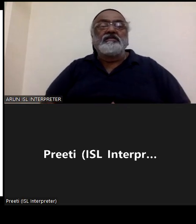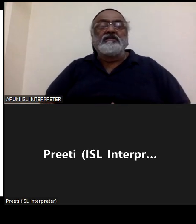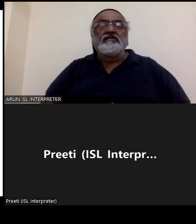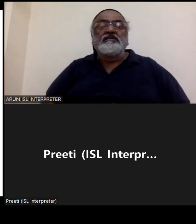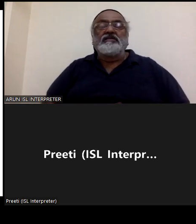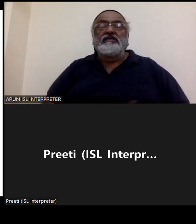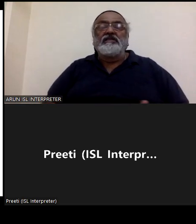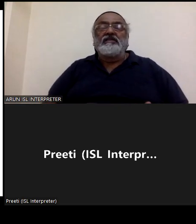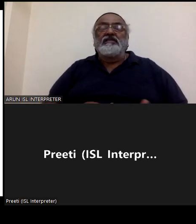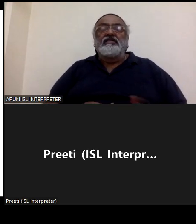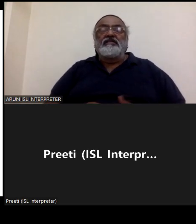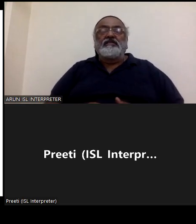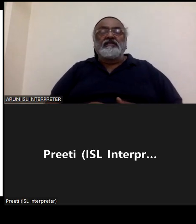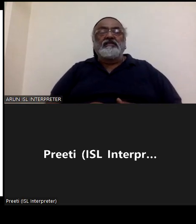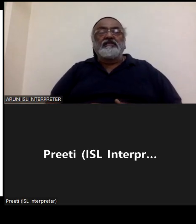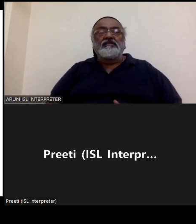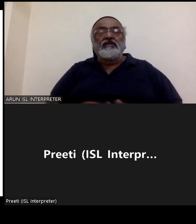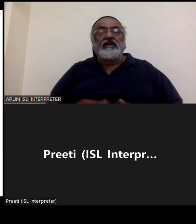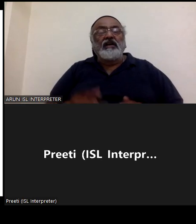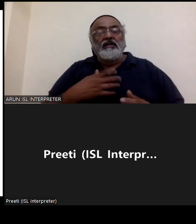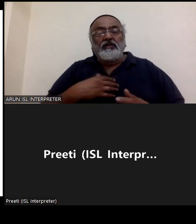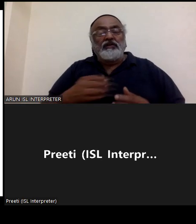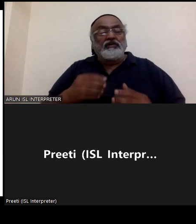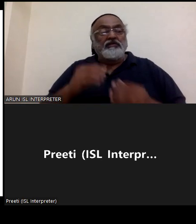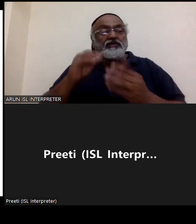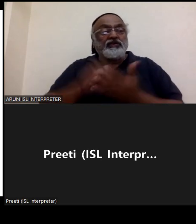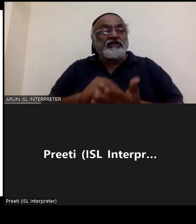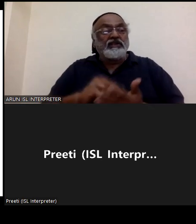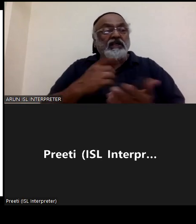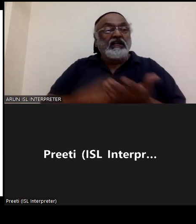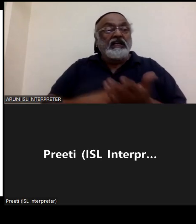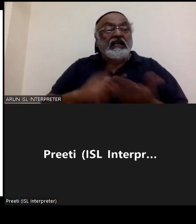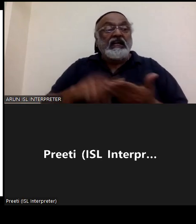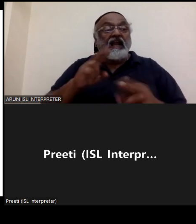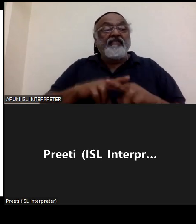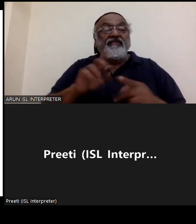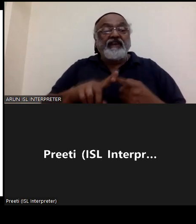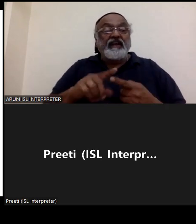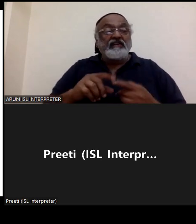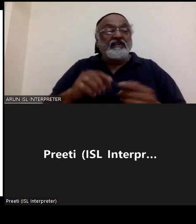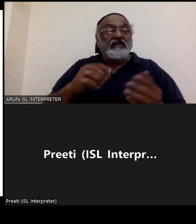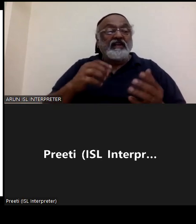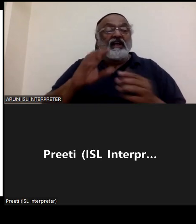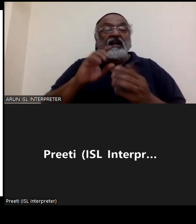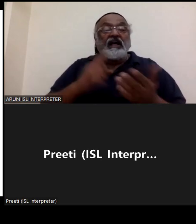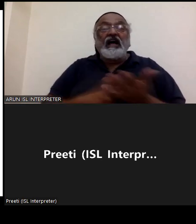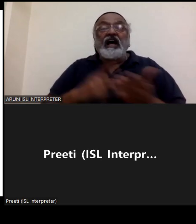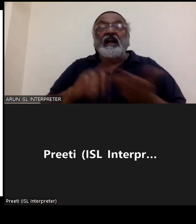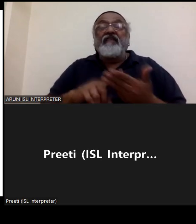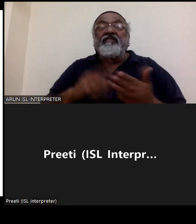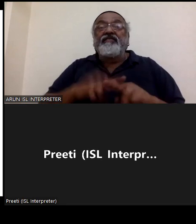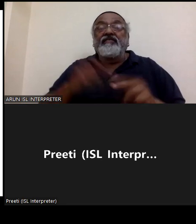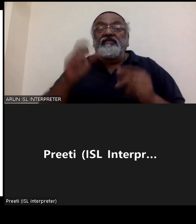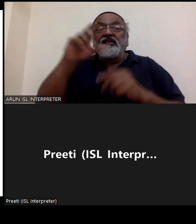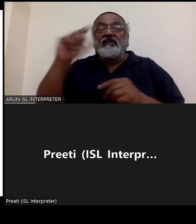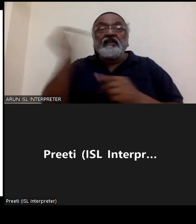आई हैव अगेन रेफरेंस इन द प्रेजेंटेशन एंड यू कैन लुक एट दैट व्हेन आई शेयर दिस